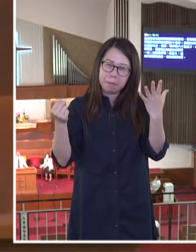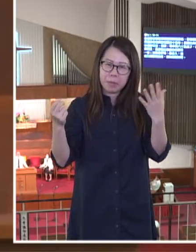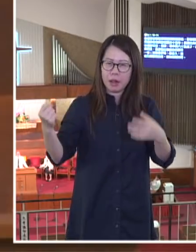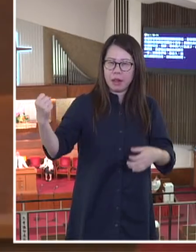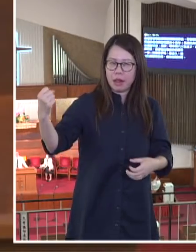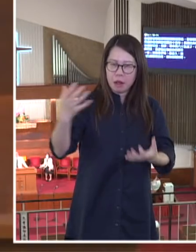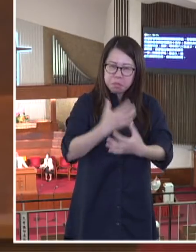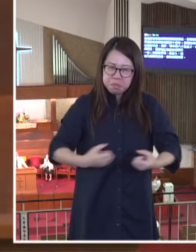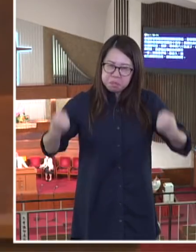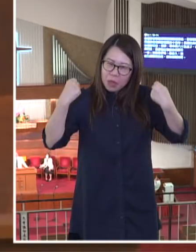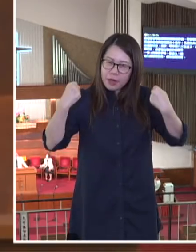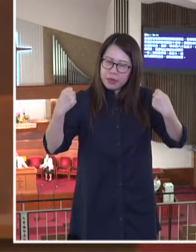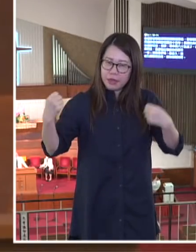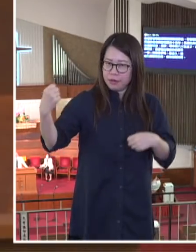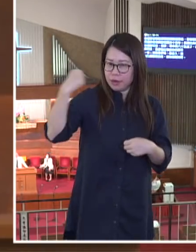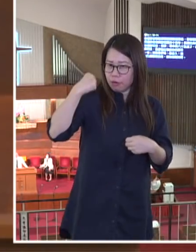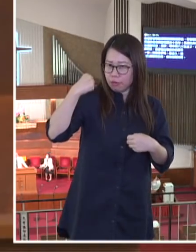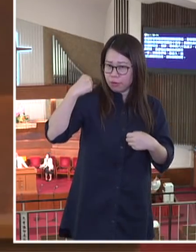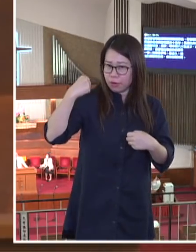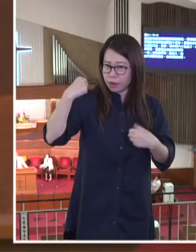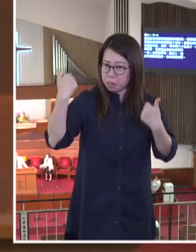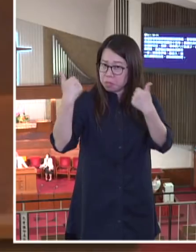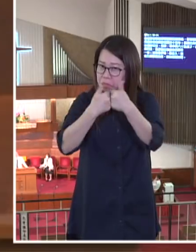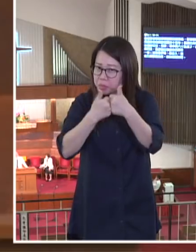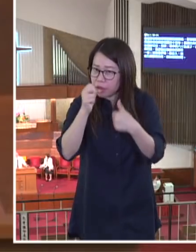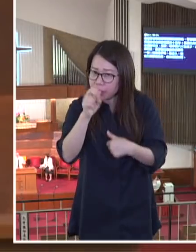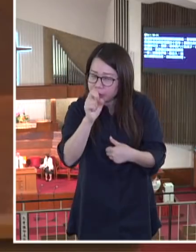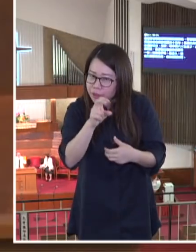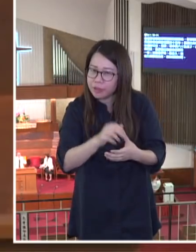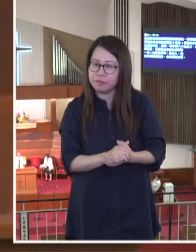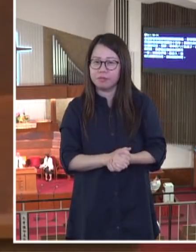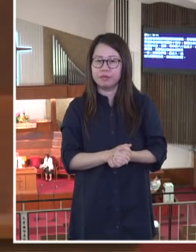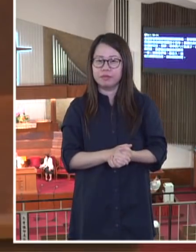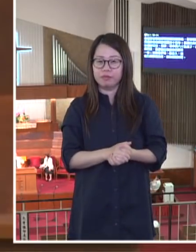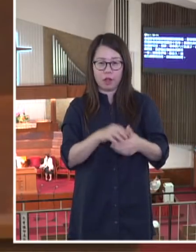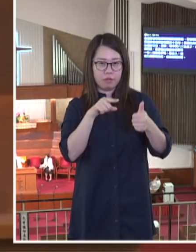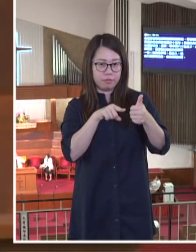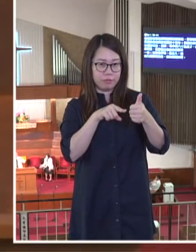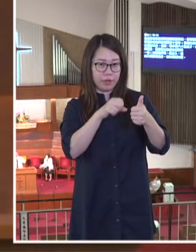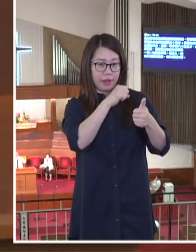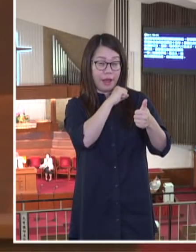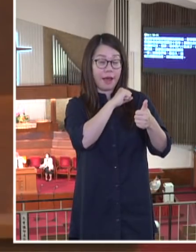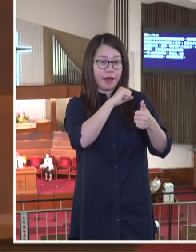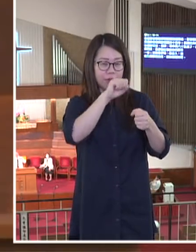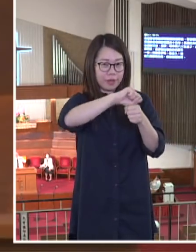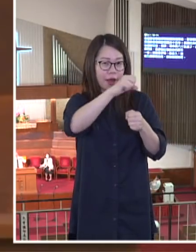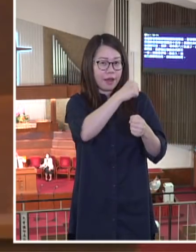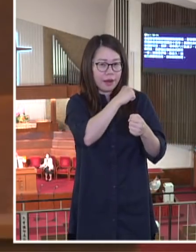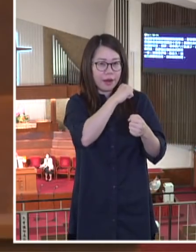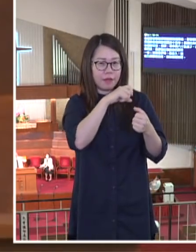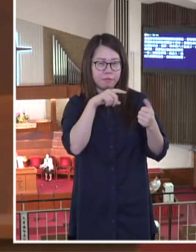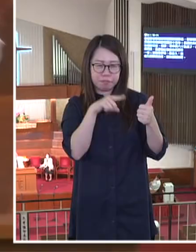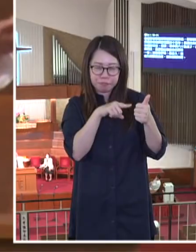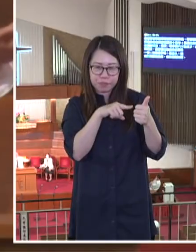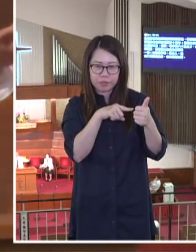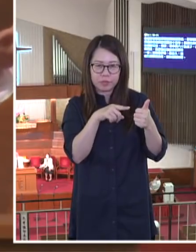咪一样啦，即係。咁呢個係加勒自己將40歲同85歲比，更加好明顯啦。如果用翻我哋現代人咧，85歲嘅